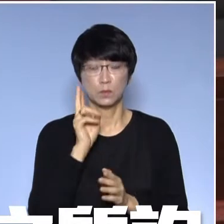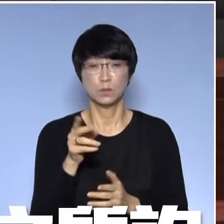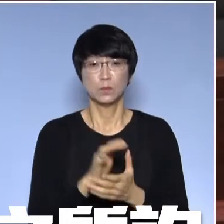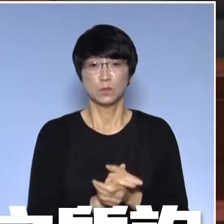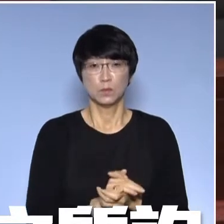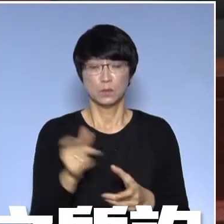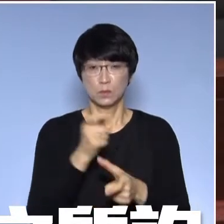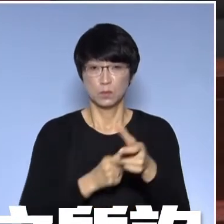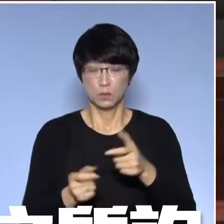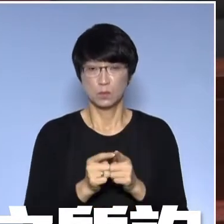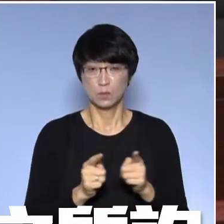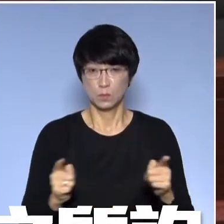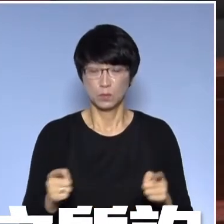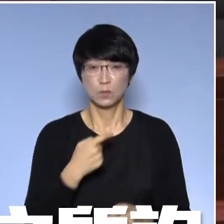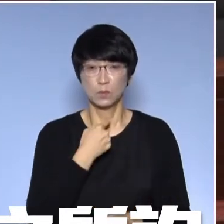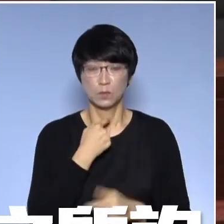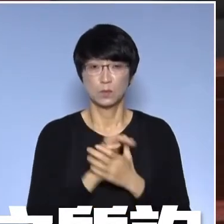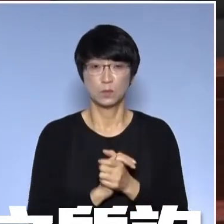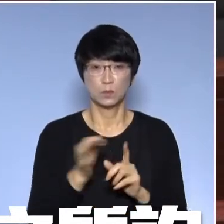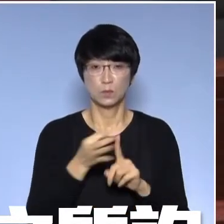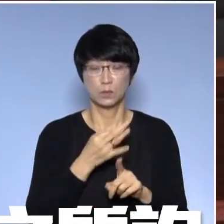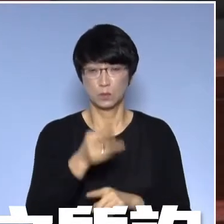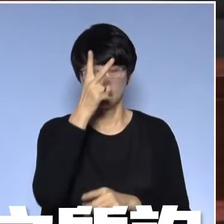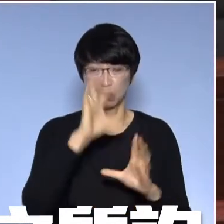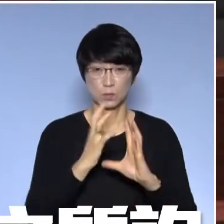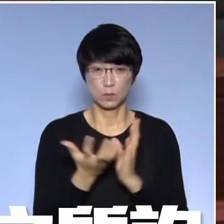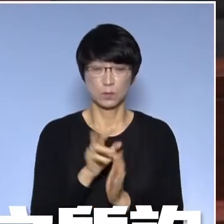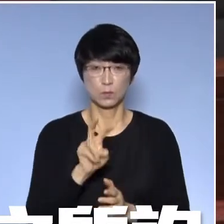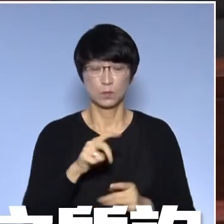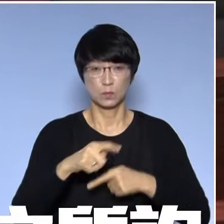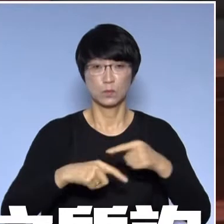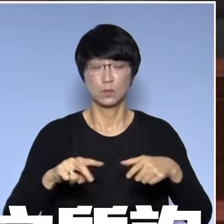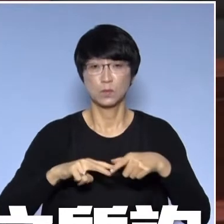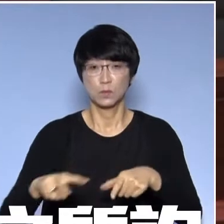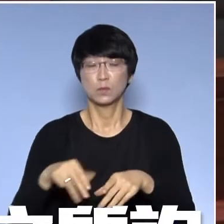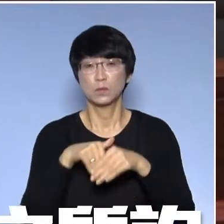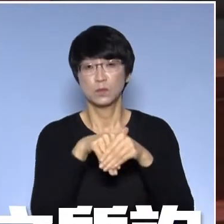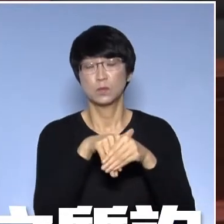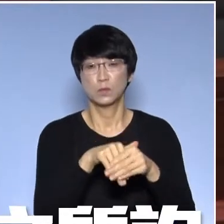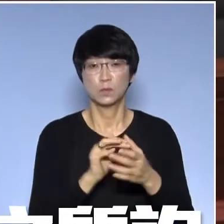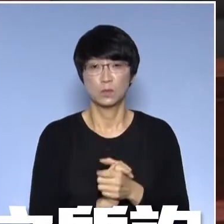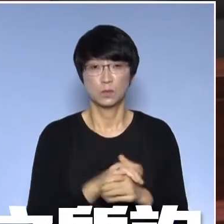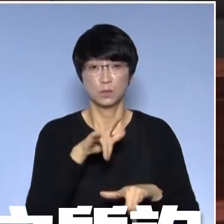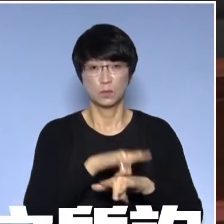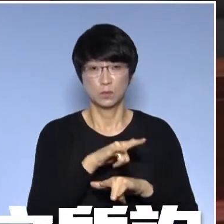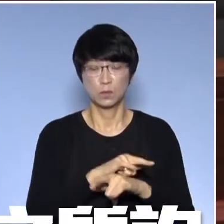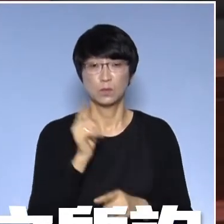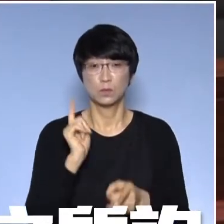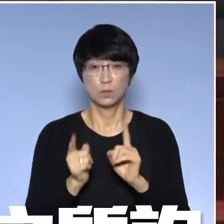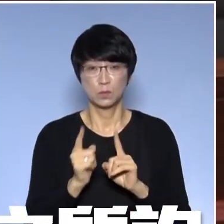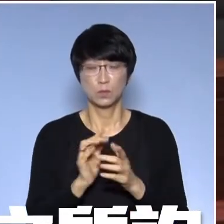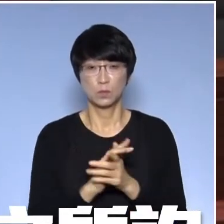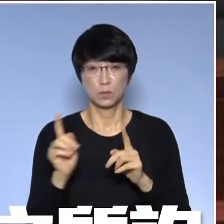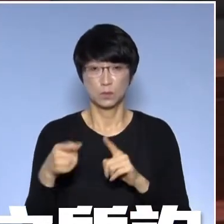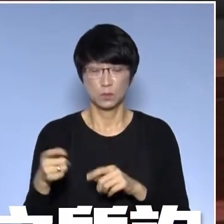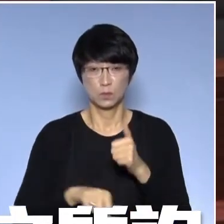係非政府機構嘅單位咧，亦都會因應嘅情況咧，轉介有需要嘅人士申請綜援啦，或者係有其他嘅一啲基